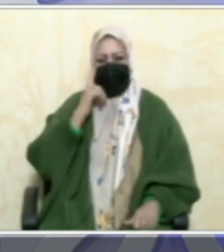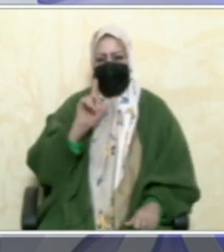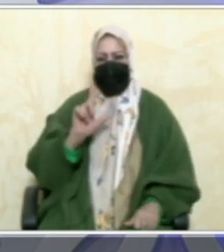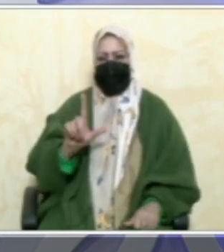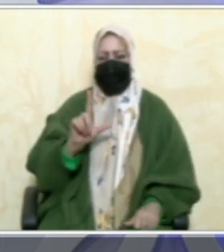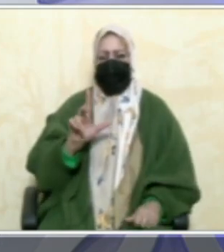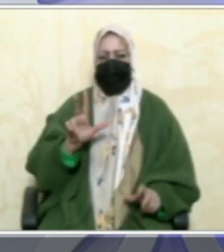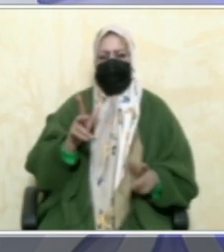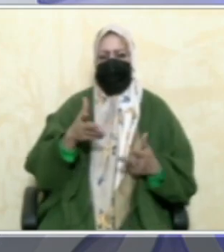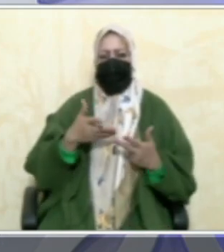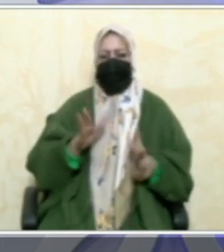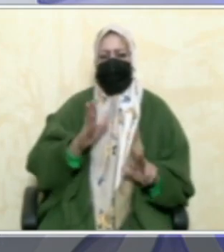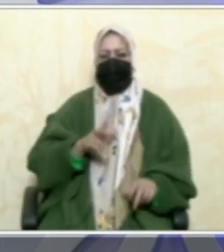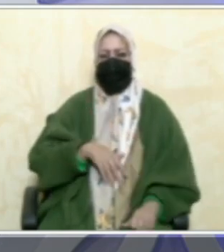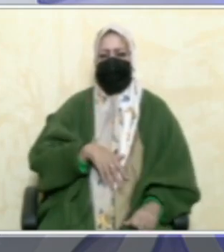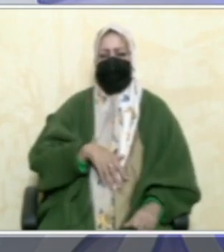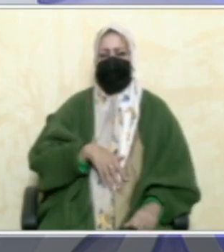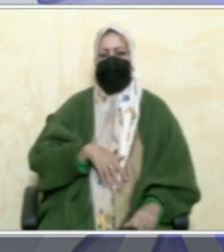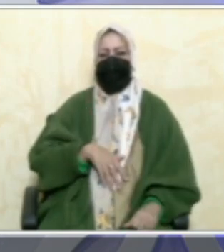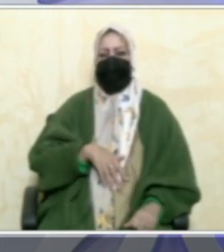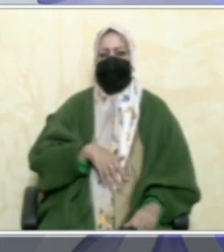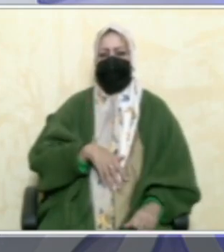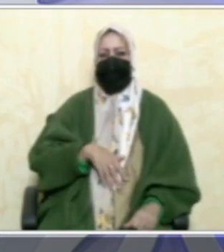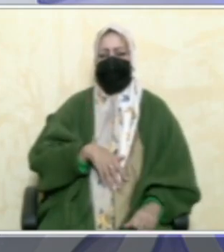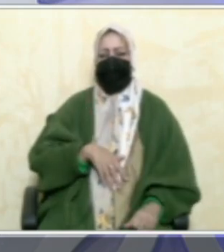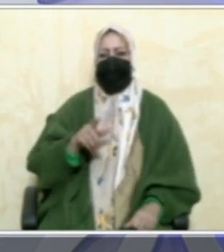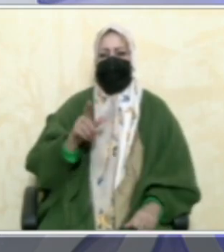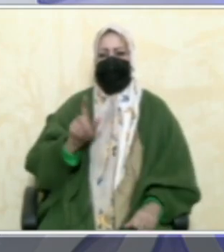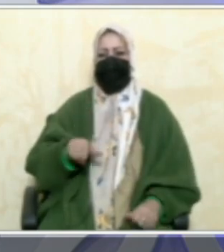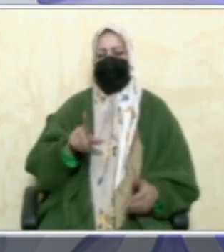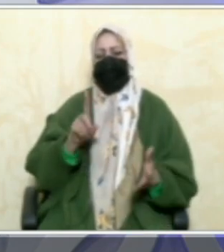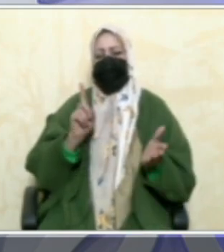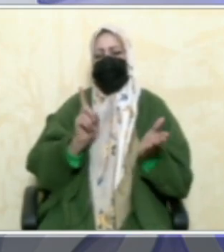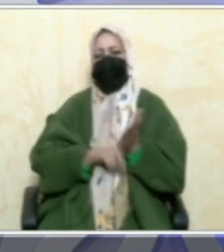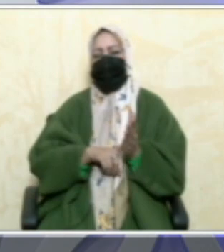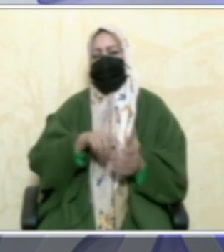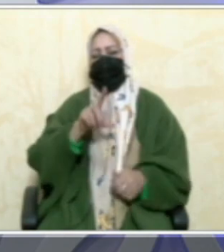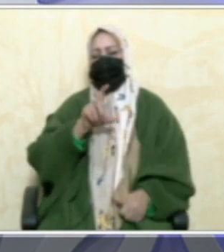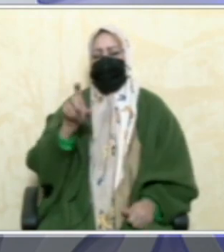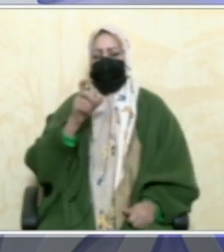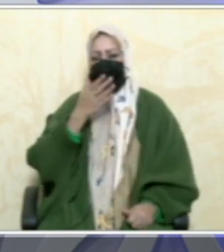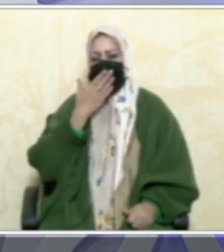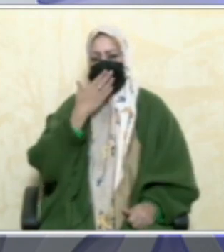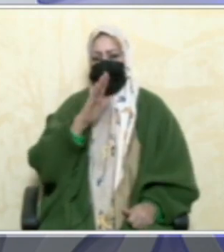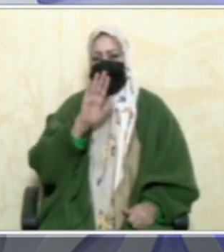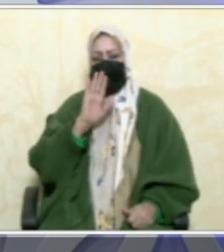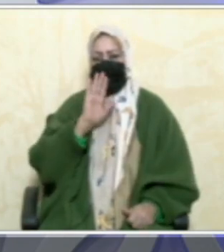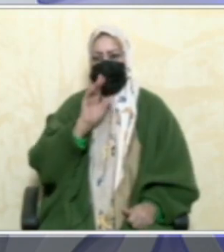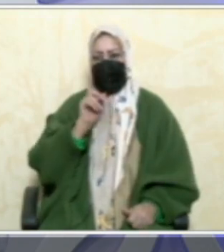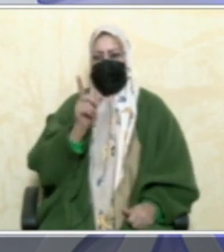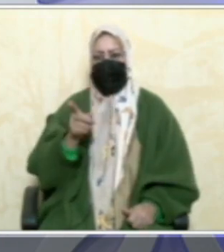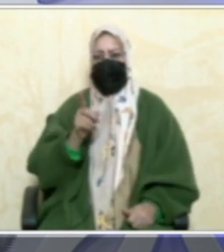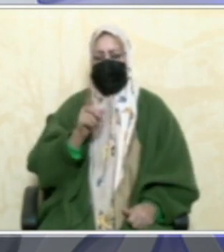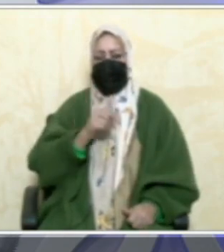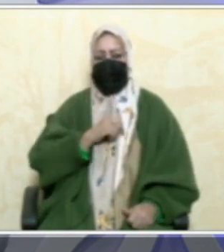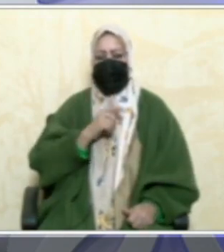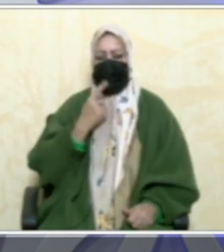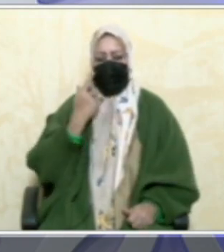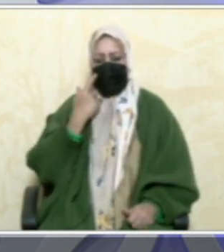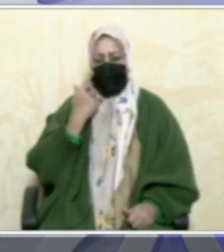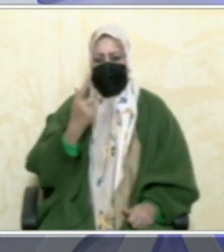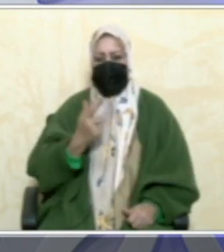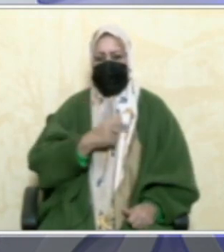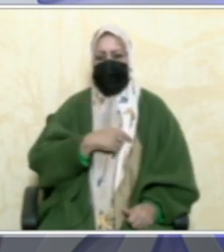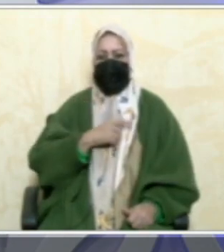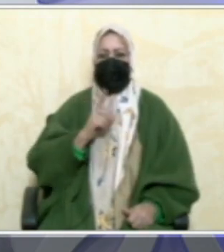الآن الواجب على المسلمين، والحمد لله معظم الناس بدأوا في هذا الأمر، انتشر الموضوع